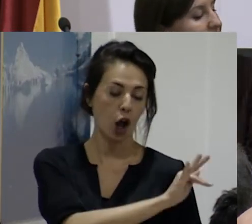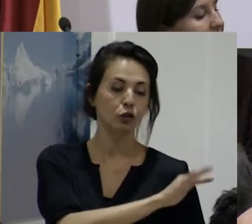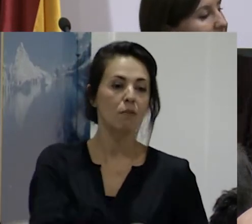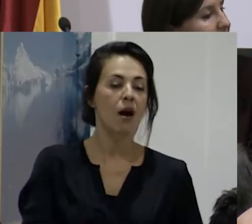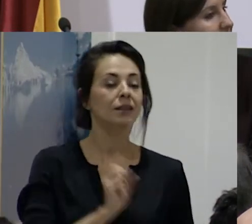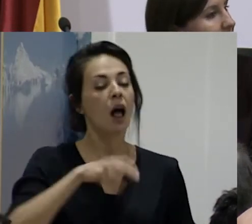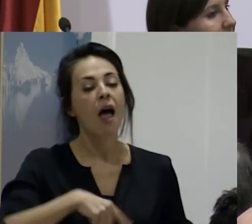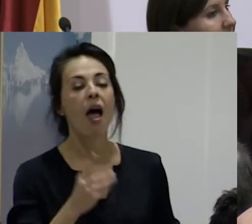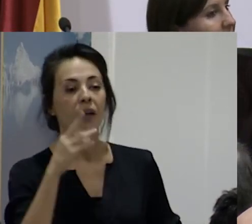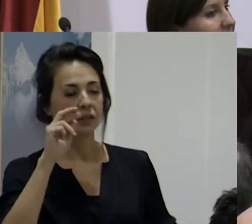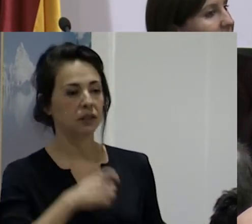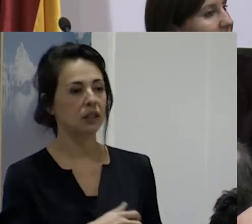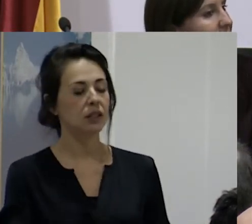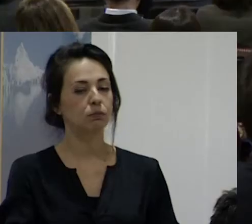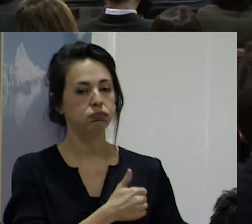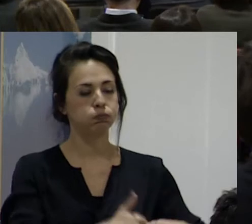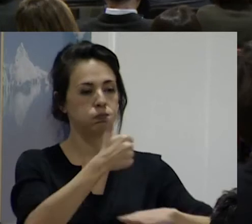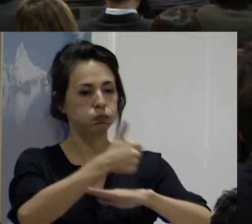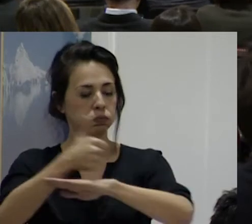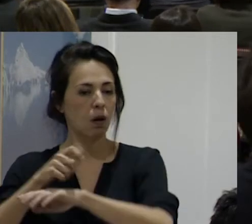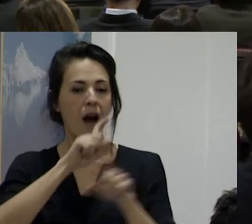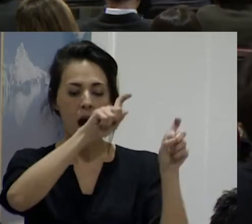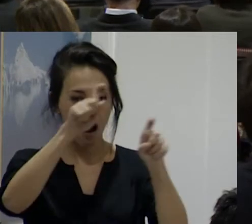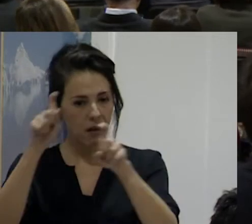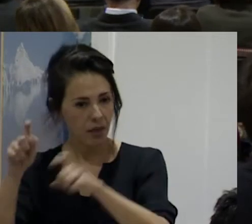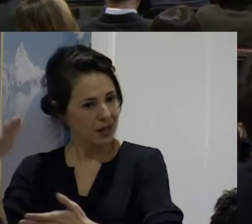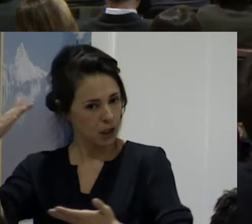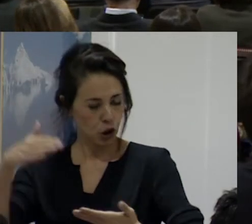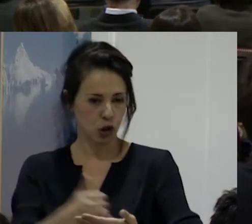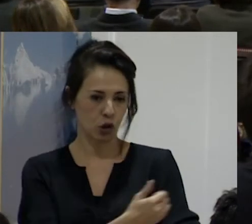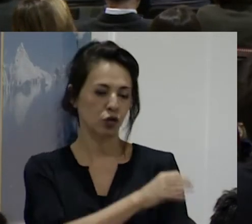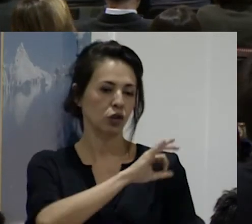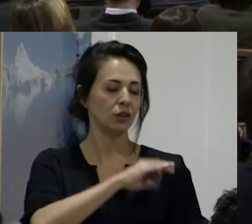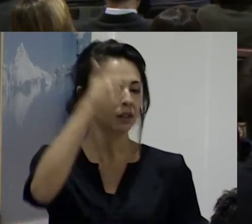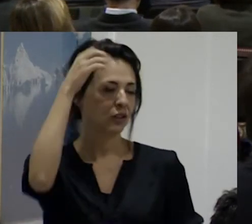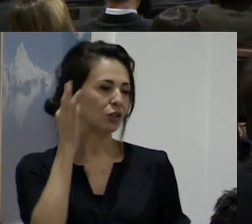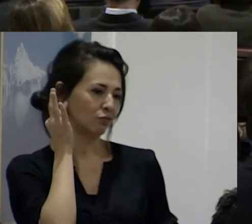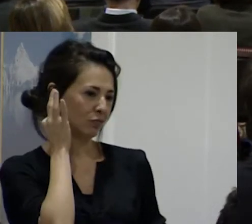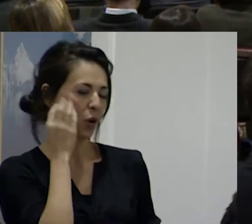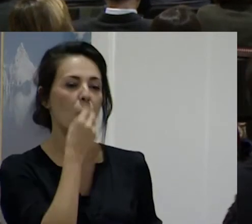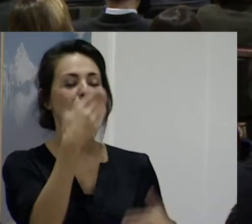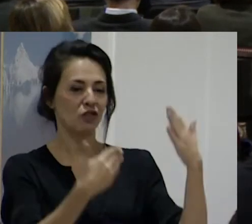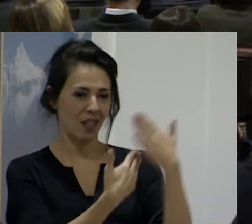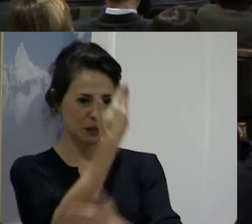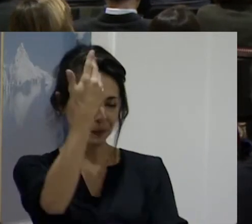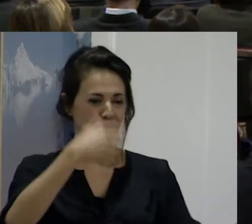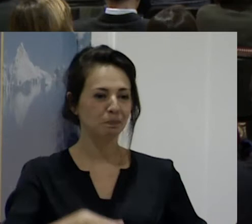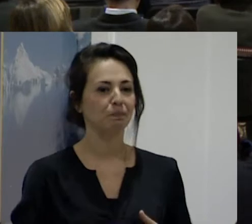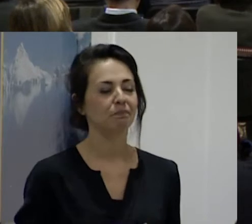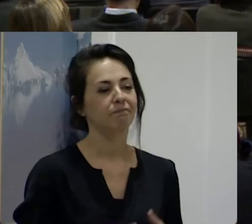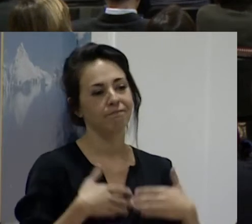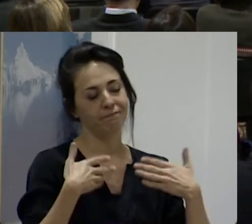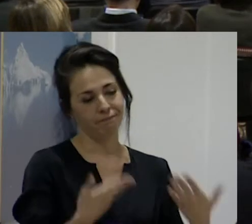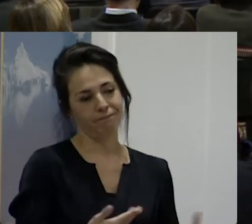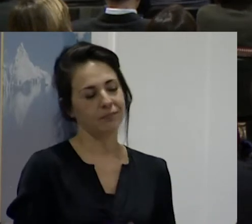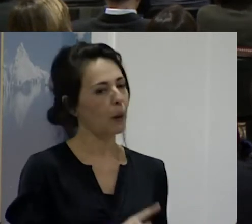Martínez, autoridades académicas, dignísimas autoridades, señores y señores, molt bon dia de nou. Permeteu-me mostrar